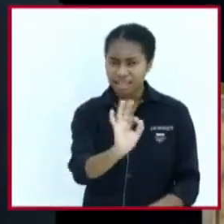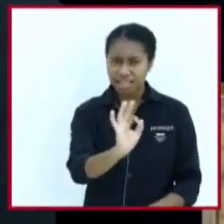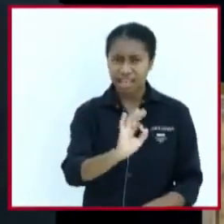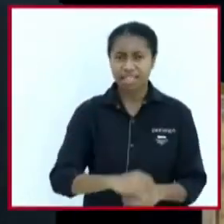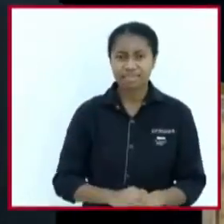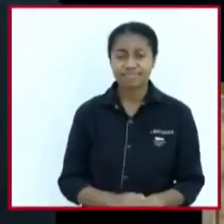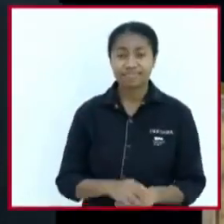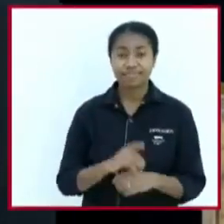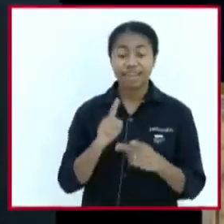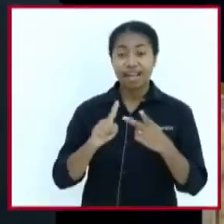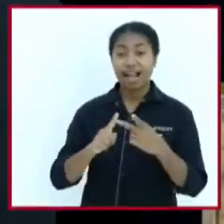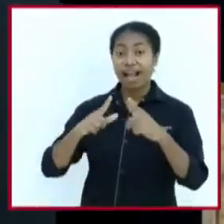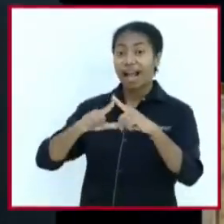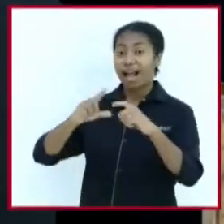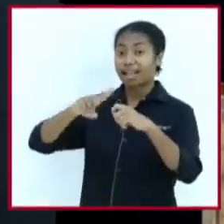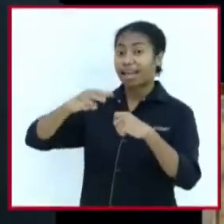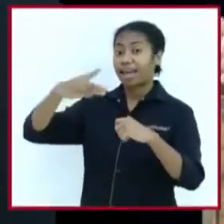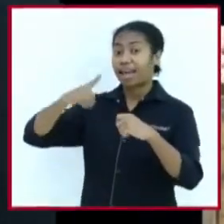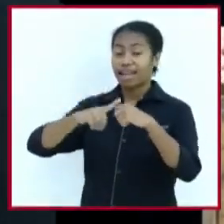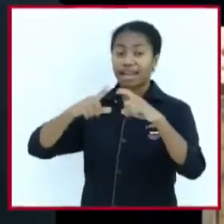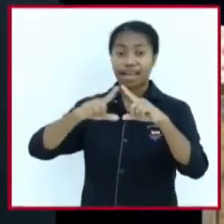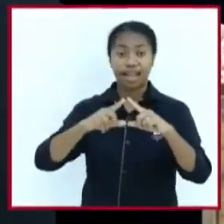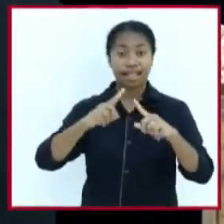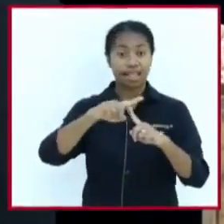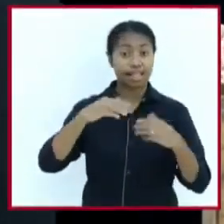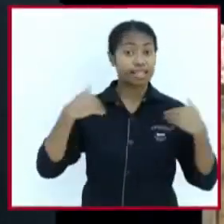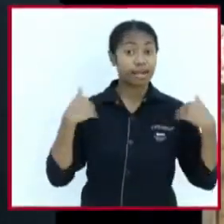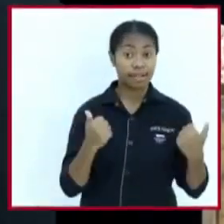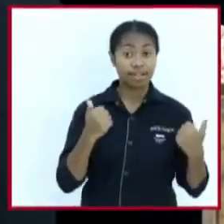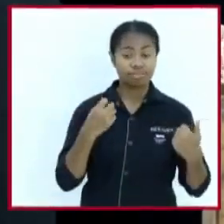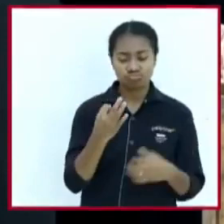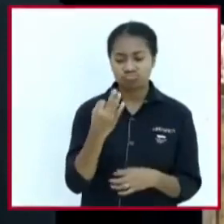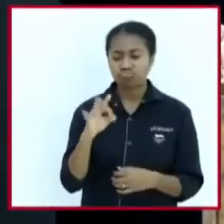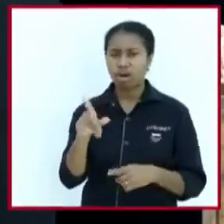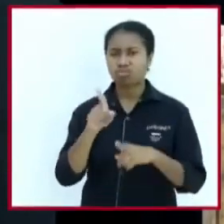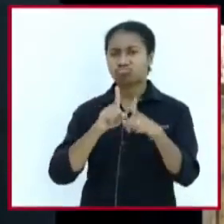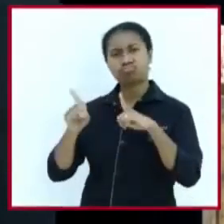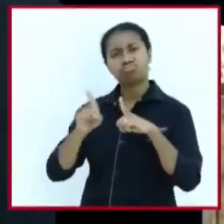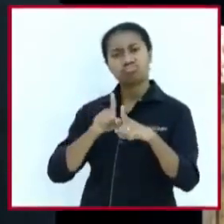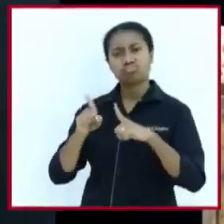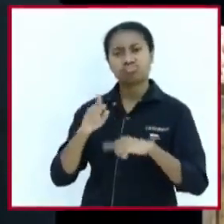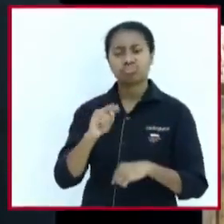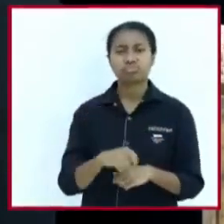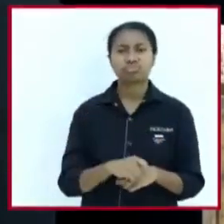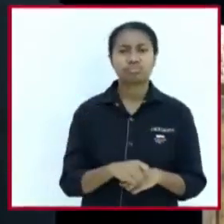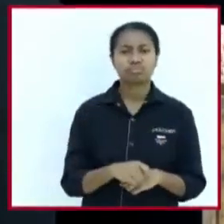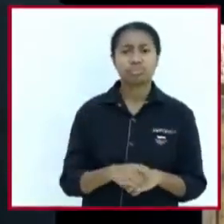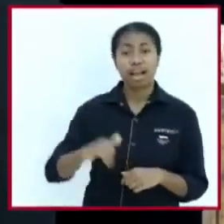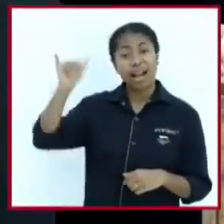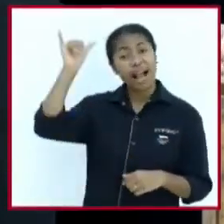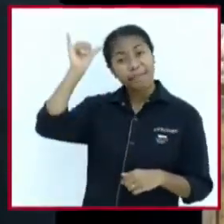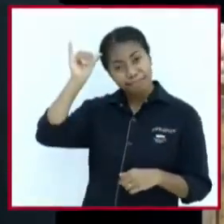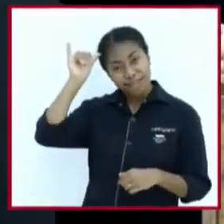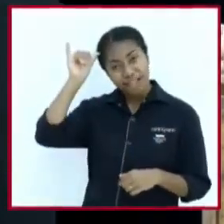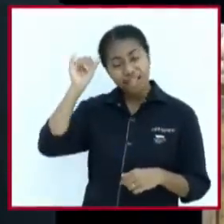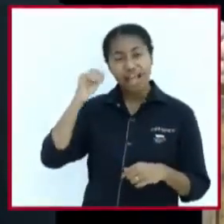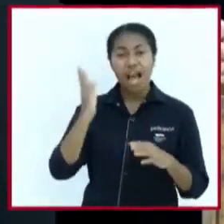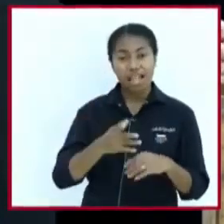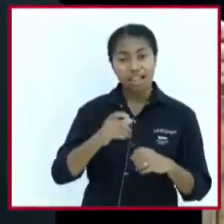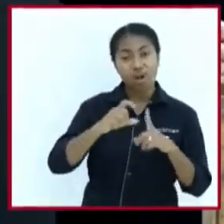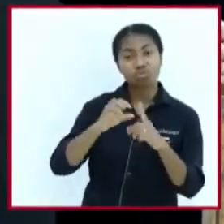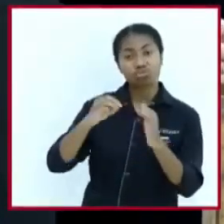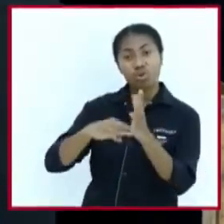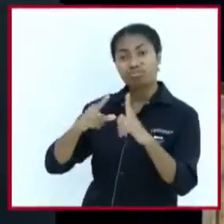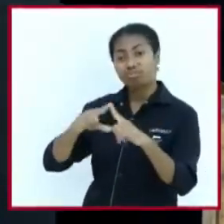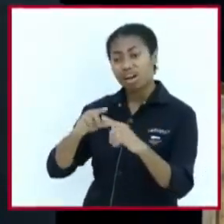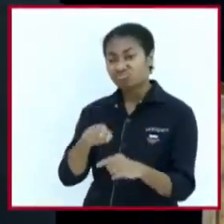hakikat keselamatan itu baru akan datang Hai Ambing domba butuh bayangan semua korban utuh